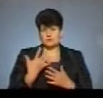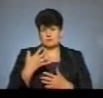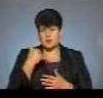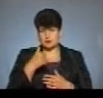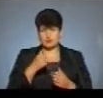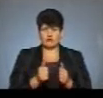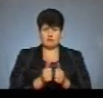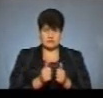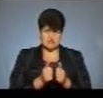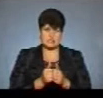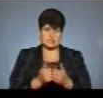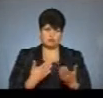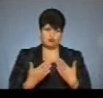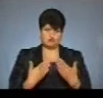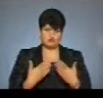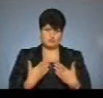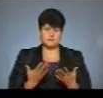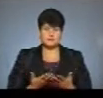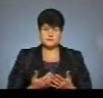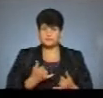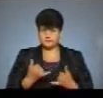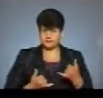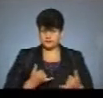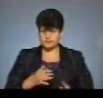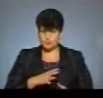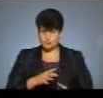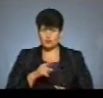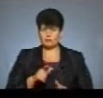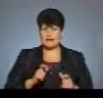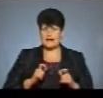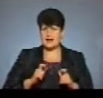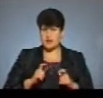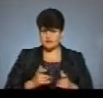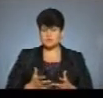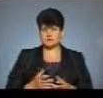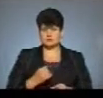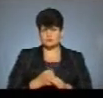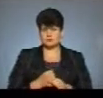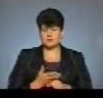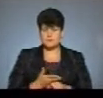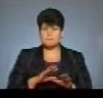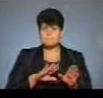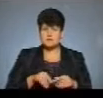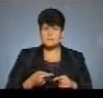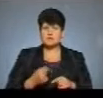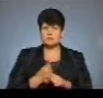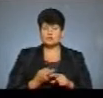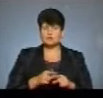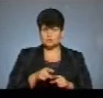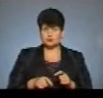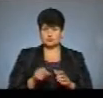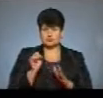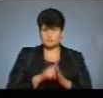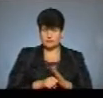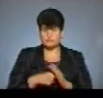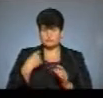близьких стосунках. Умисел в нього виник внаслідок ревнощів на скоєння даного злочину. Після скоєння даного злочину особа